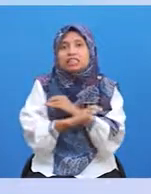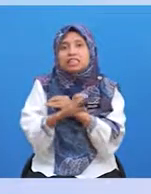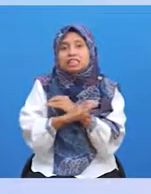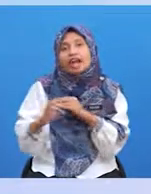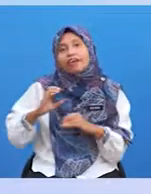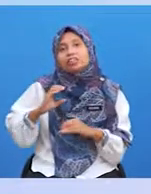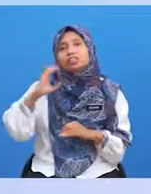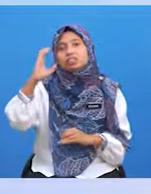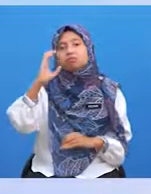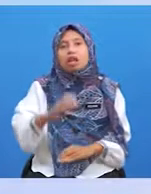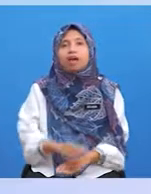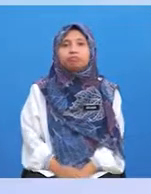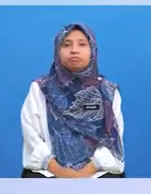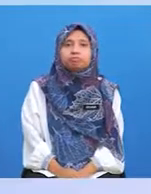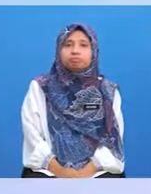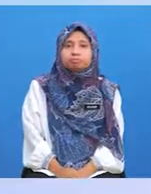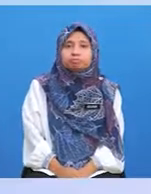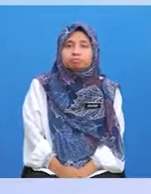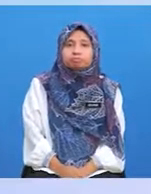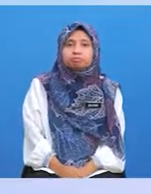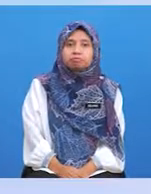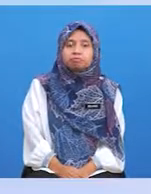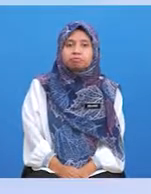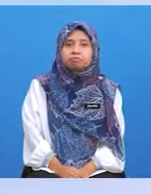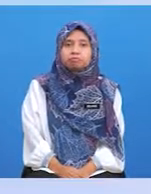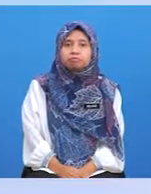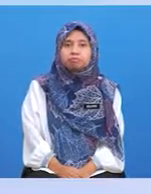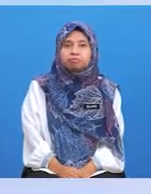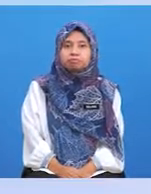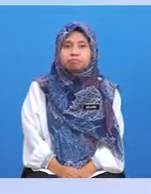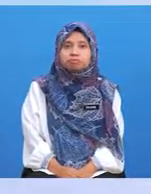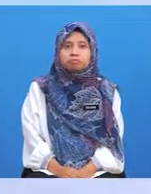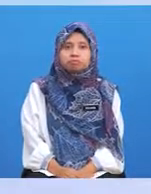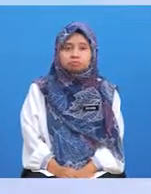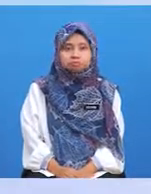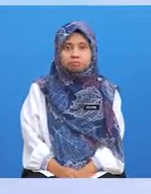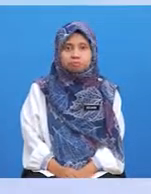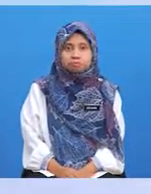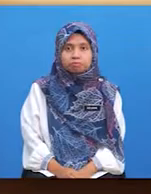PAK 21 berkesan negara cemerlang.